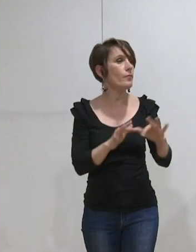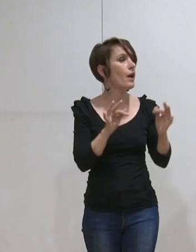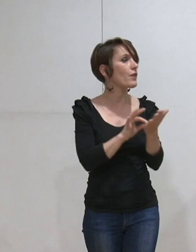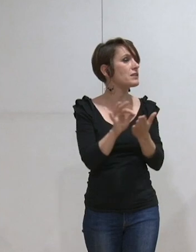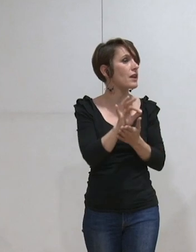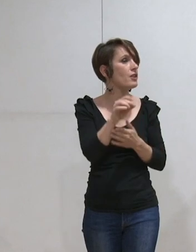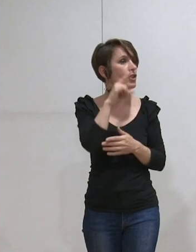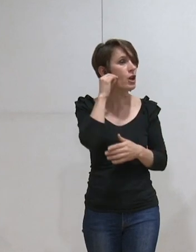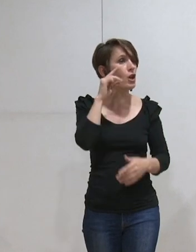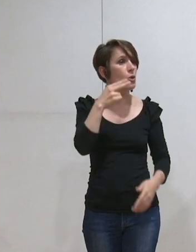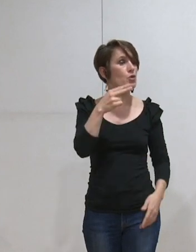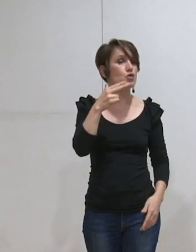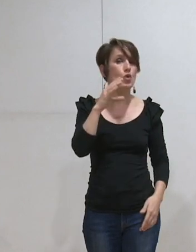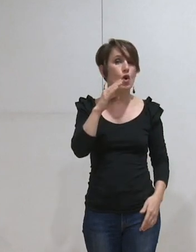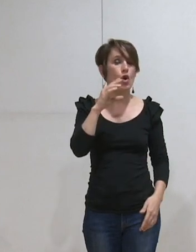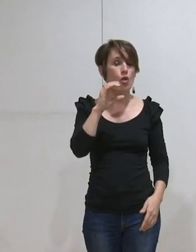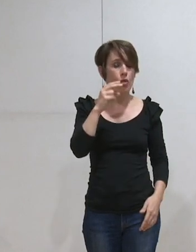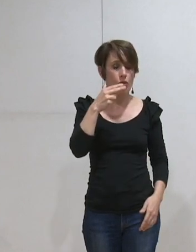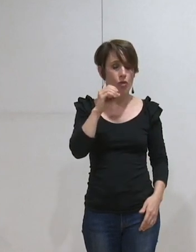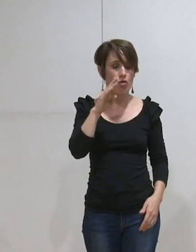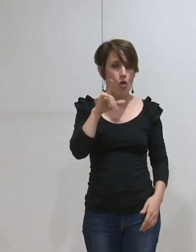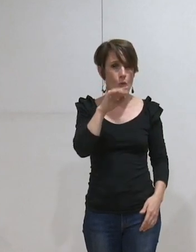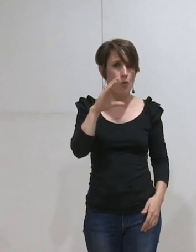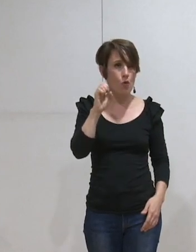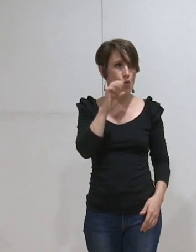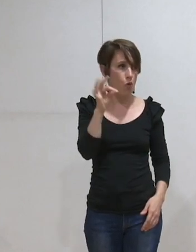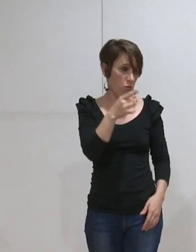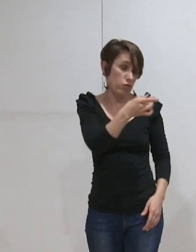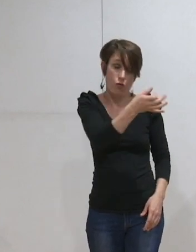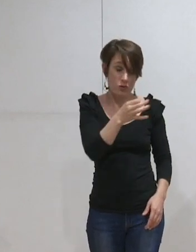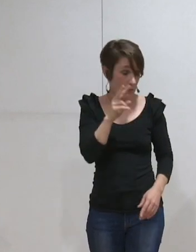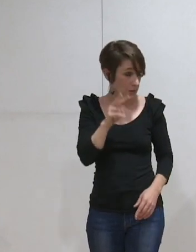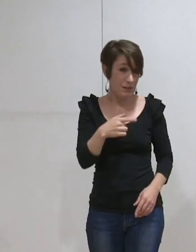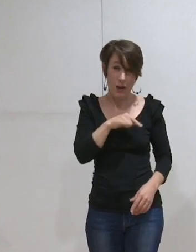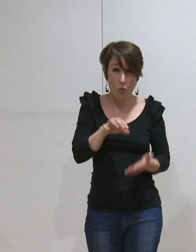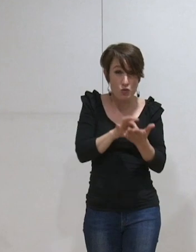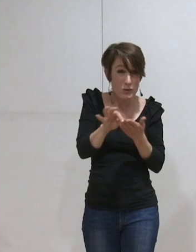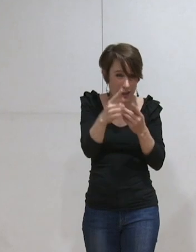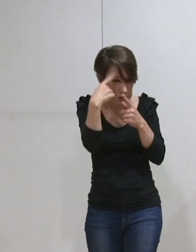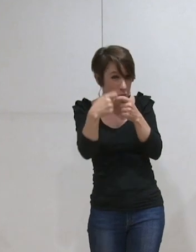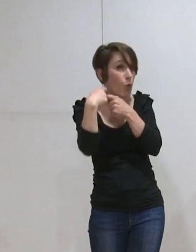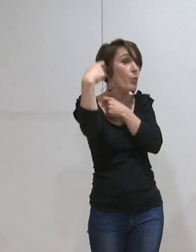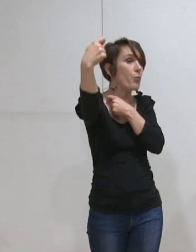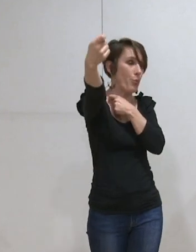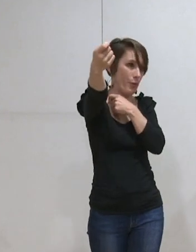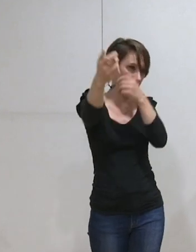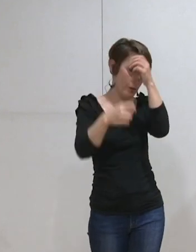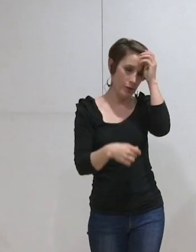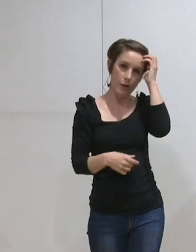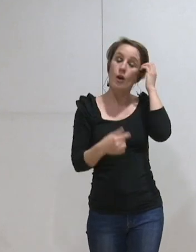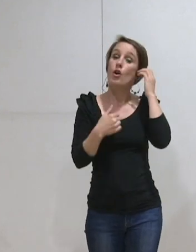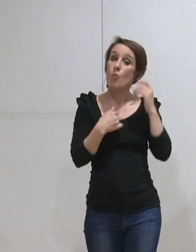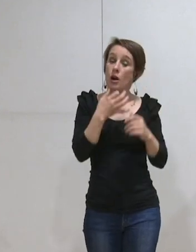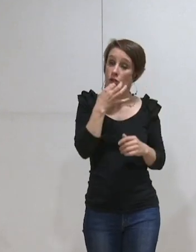stratégies de long terme nous avons marqué notre volonté forte de euh développer le logement social je l'ai marqué